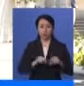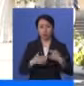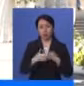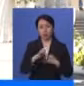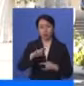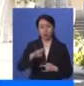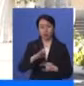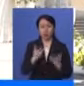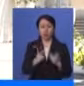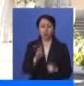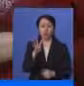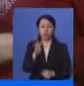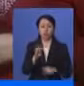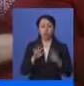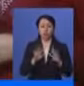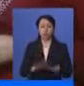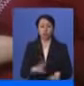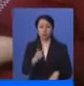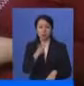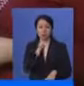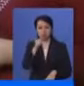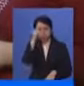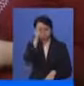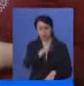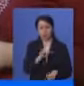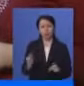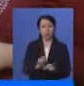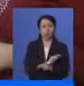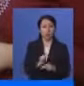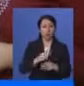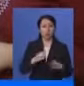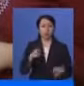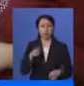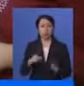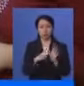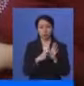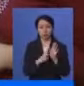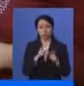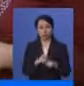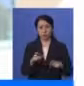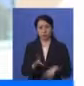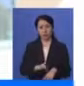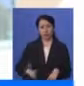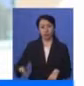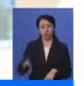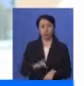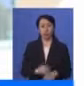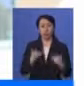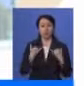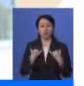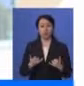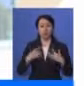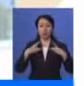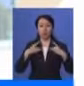июле и рассчитан на 400 мест. За два месяца здесь получили лечение более 1700 жителей региона. У нас праздник,